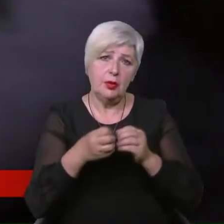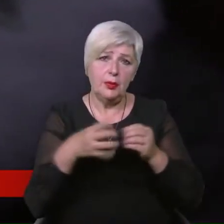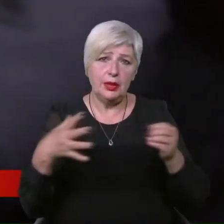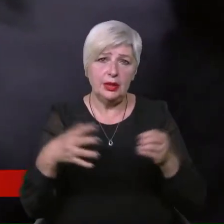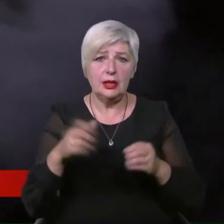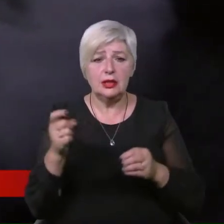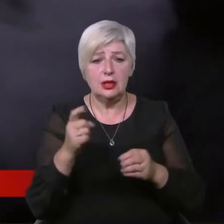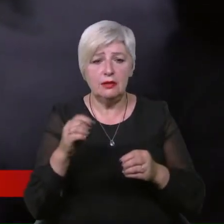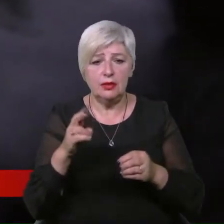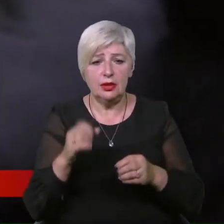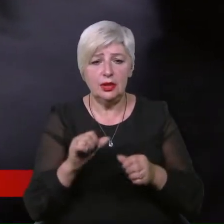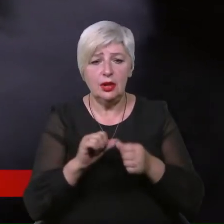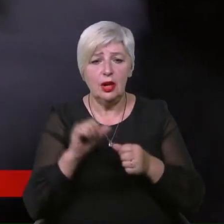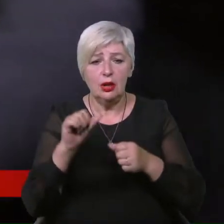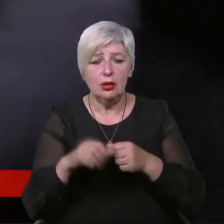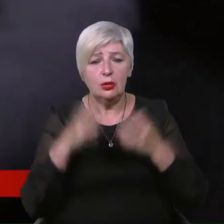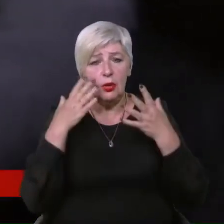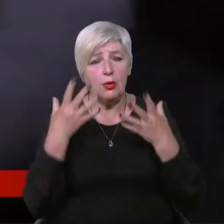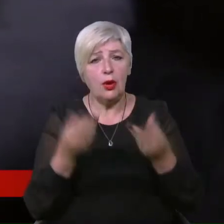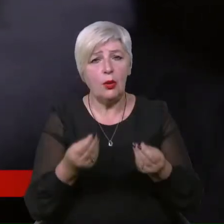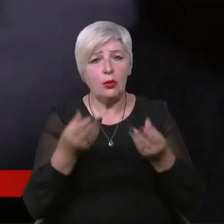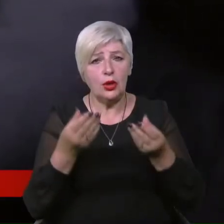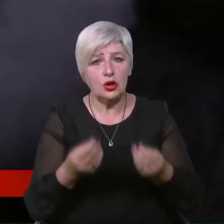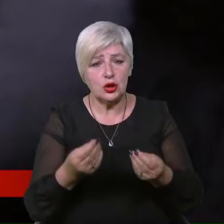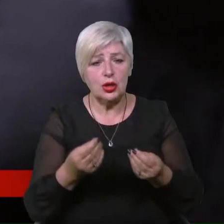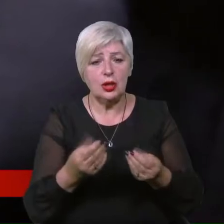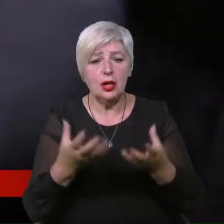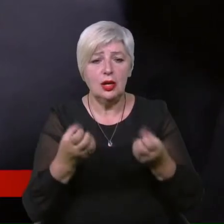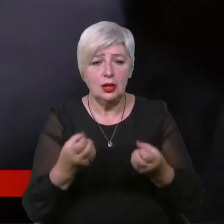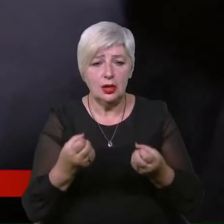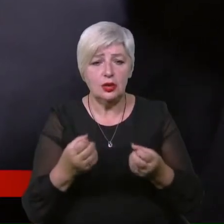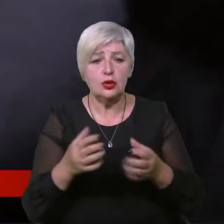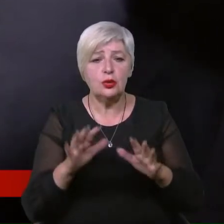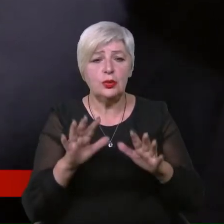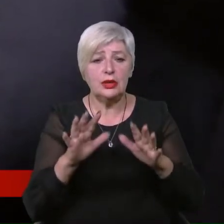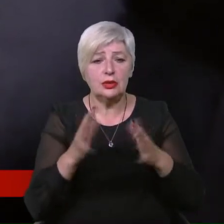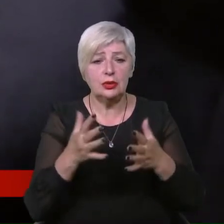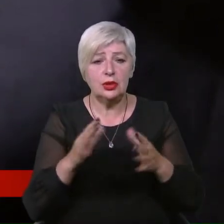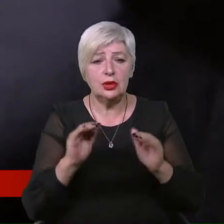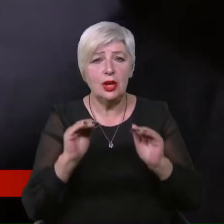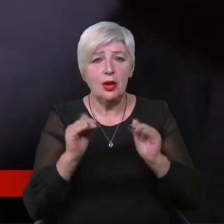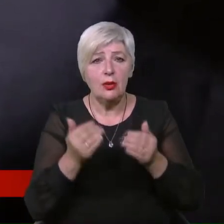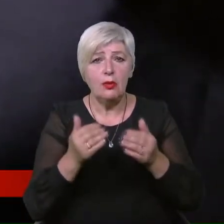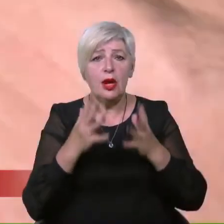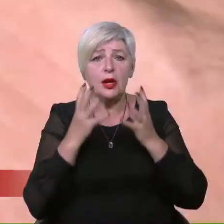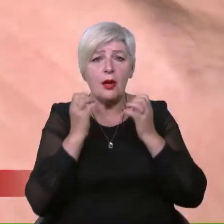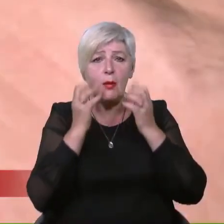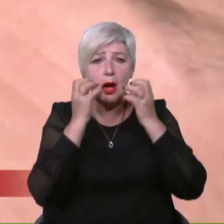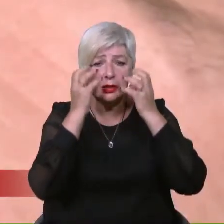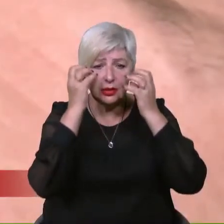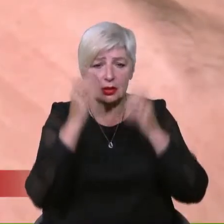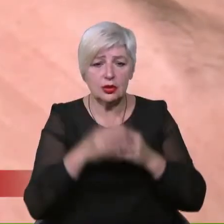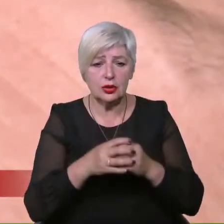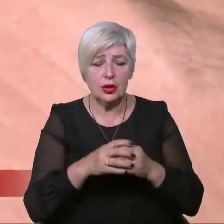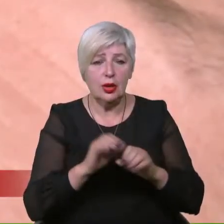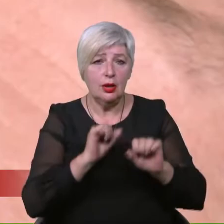Крім увлажнення улітками, ще і відбувається мікромасаж. И это очень приятно. Они